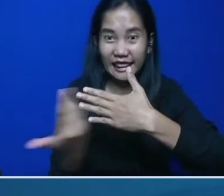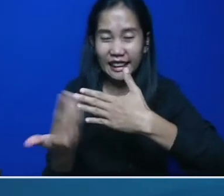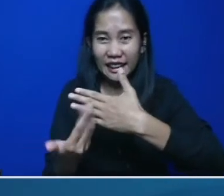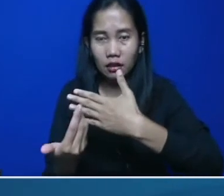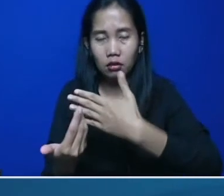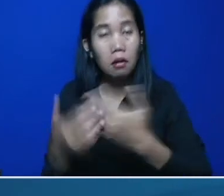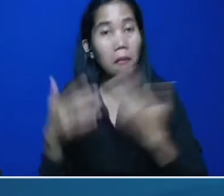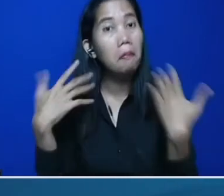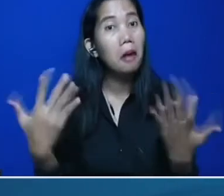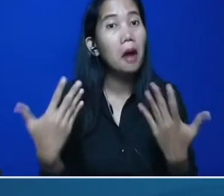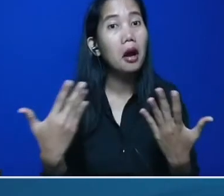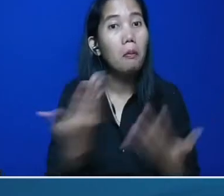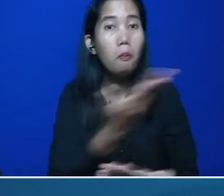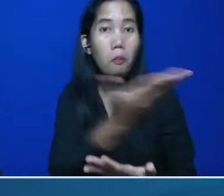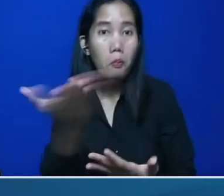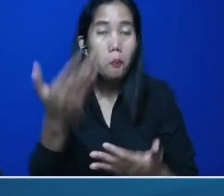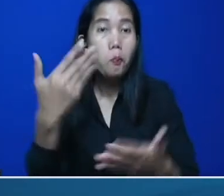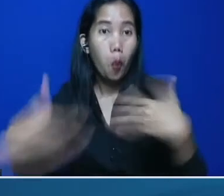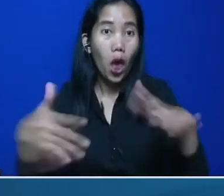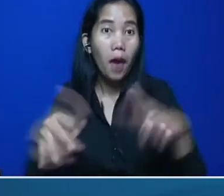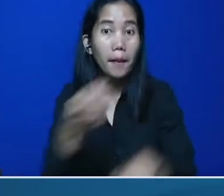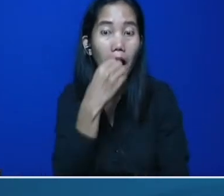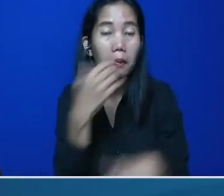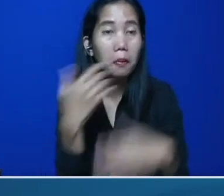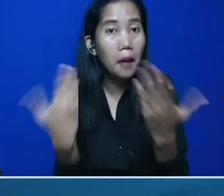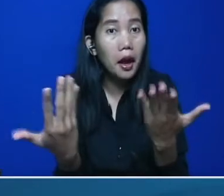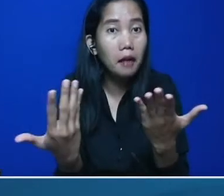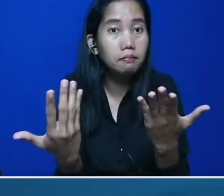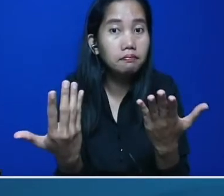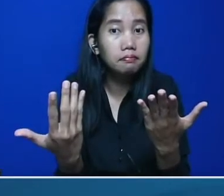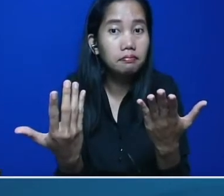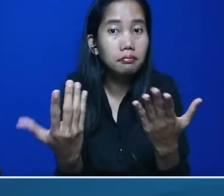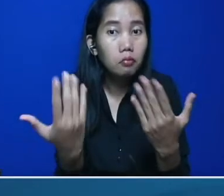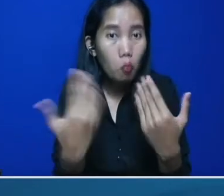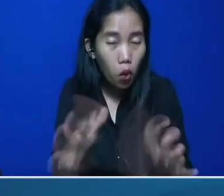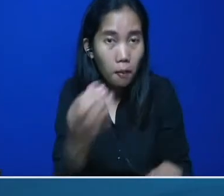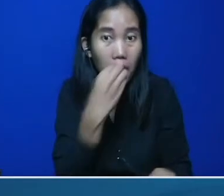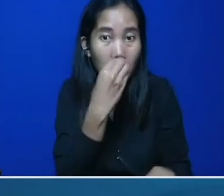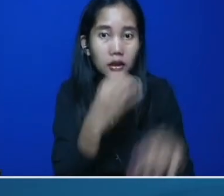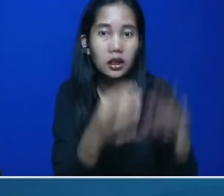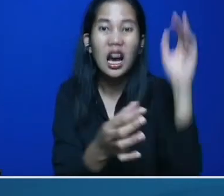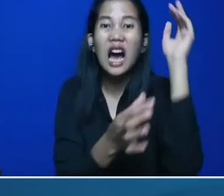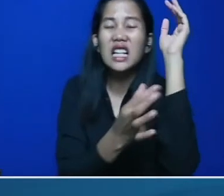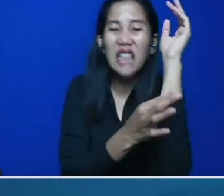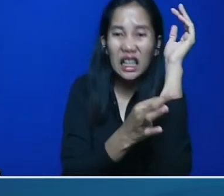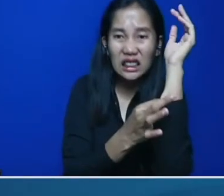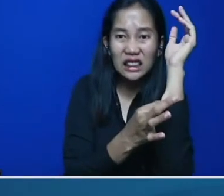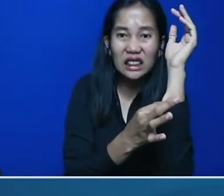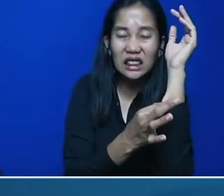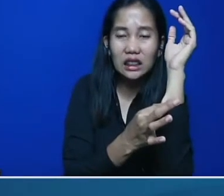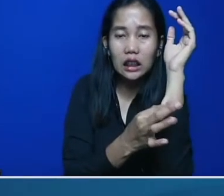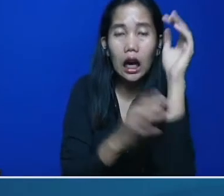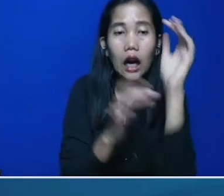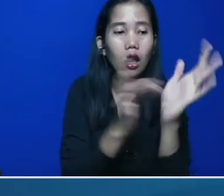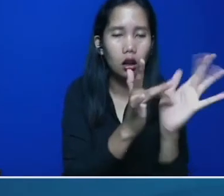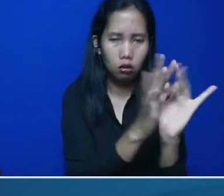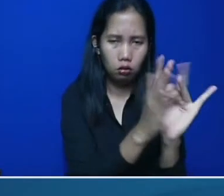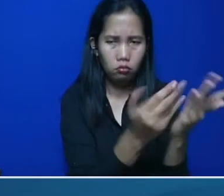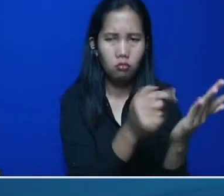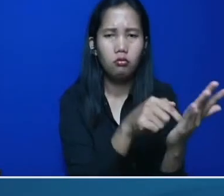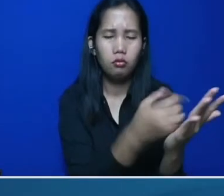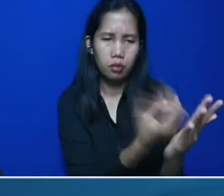jangan kamu makan dagingnya kata Alkitab Itu kejijikan bagimu itu contoh